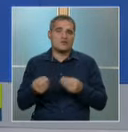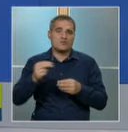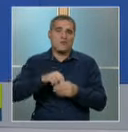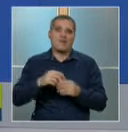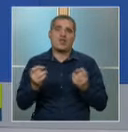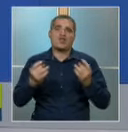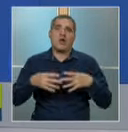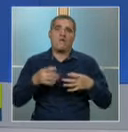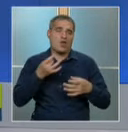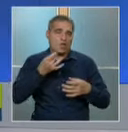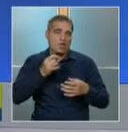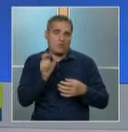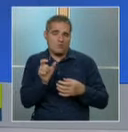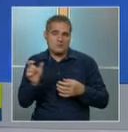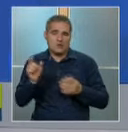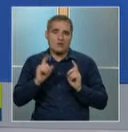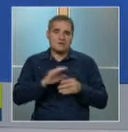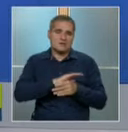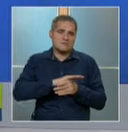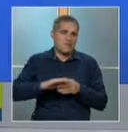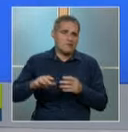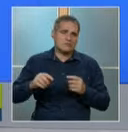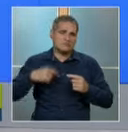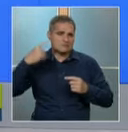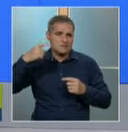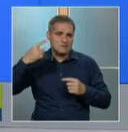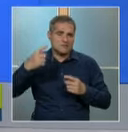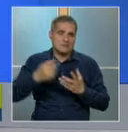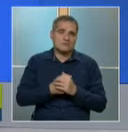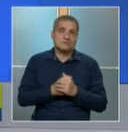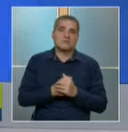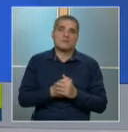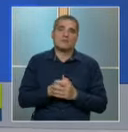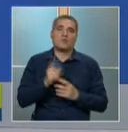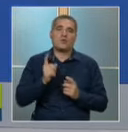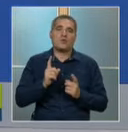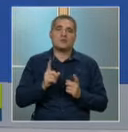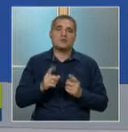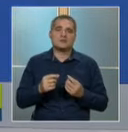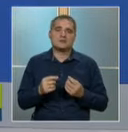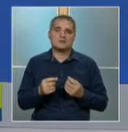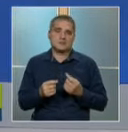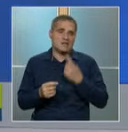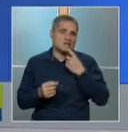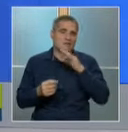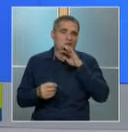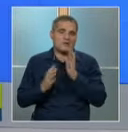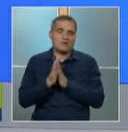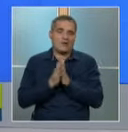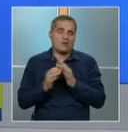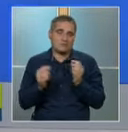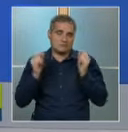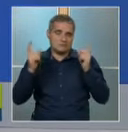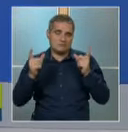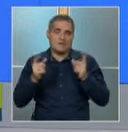добавили някакви нови думи, които бяха напълно измислени и които са някак потресаващи на по-старите